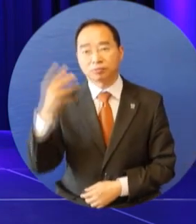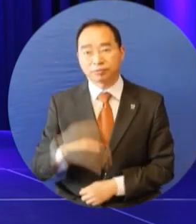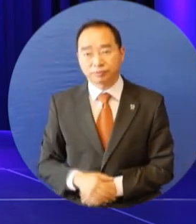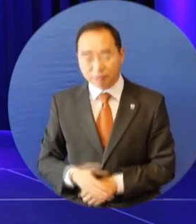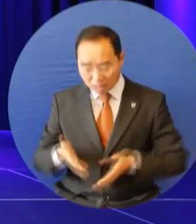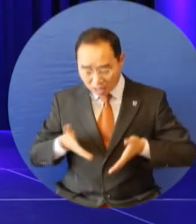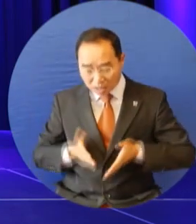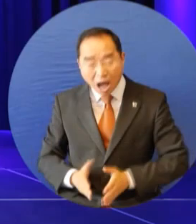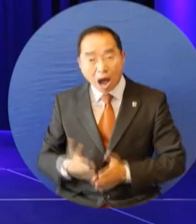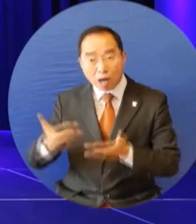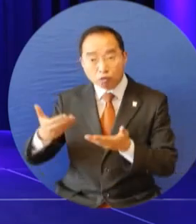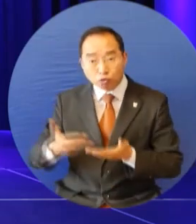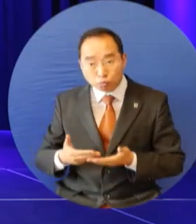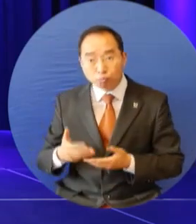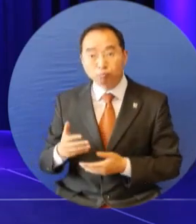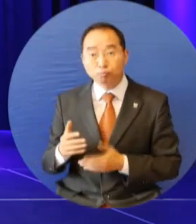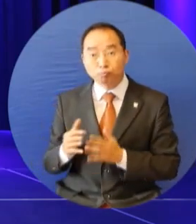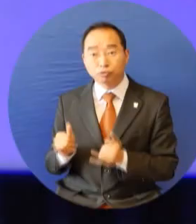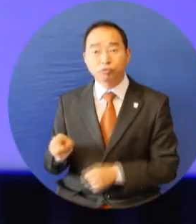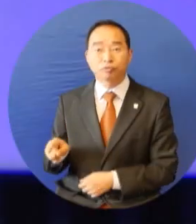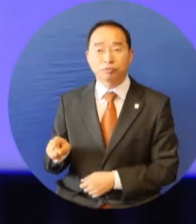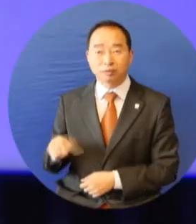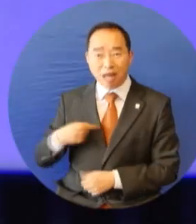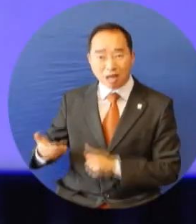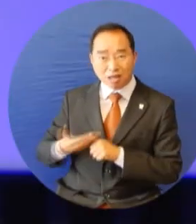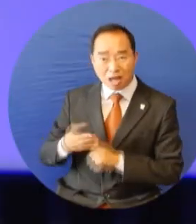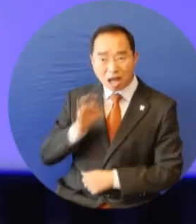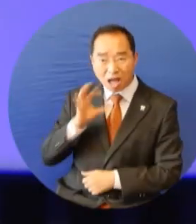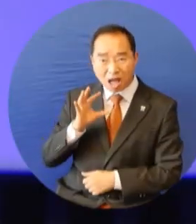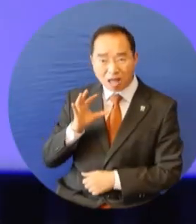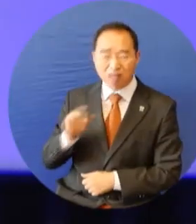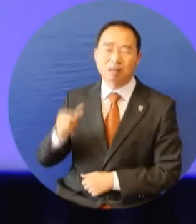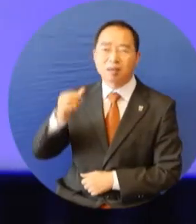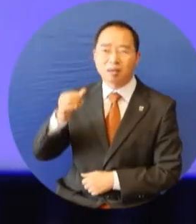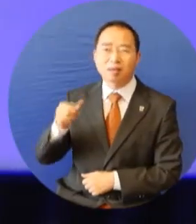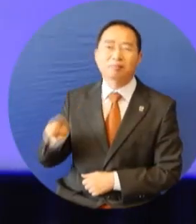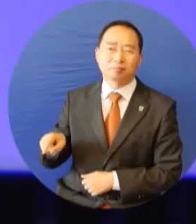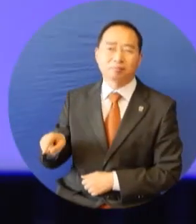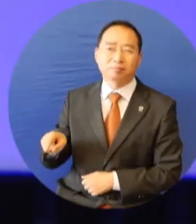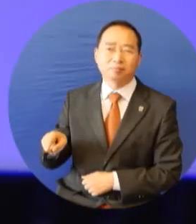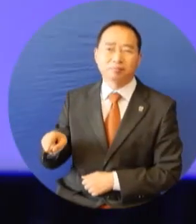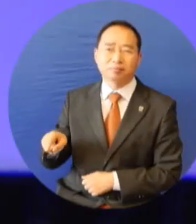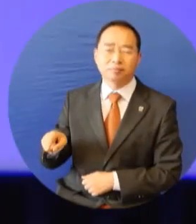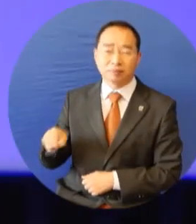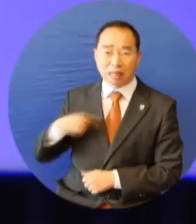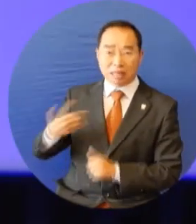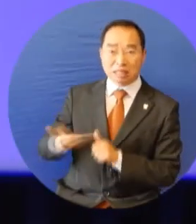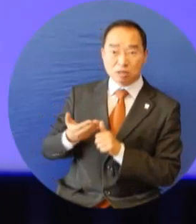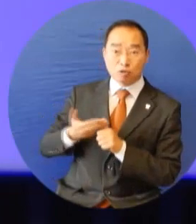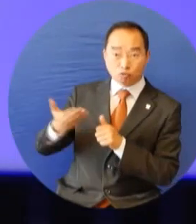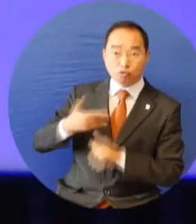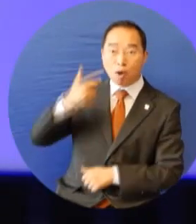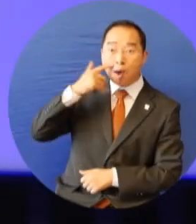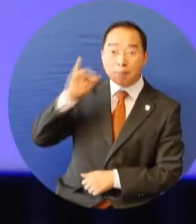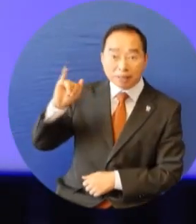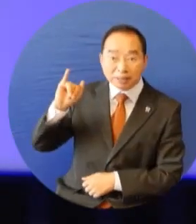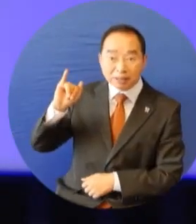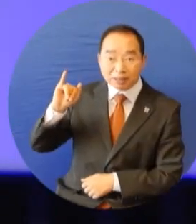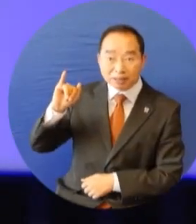이제 다른데 어머니가 세 분 계시지. 나를 낳아준 분은 계속 키우지 못하는 형편이 돼서